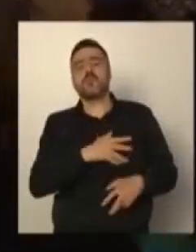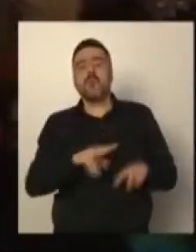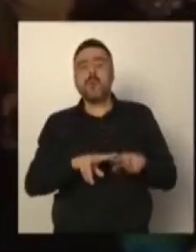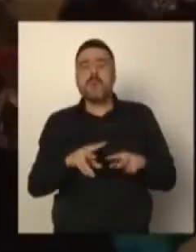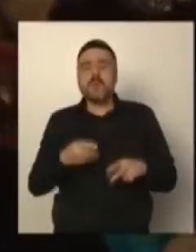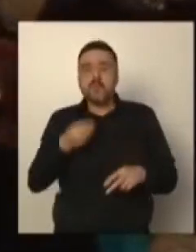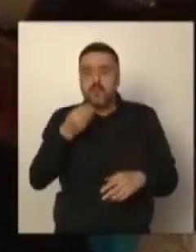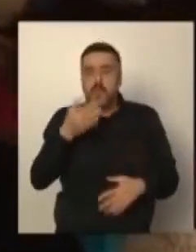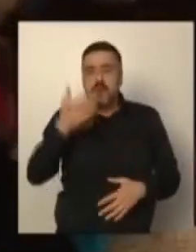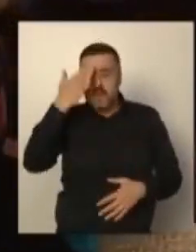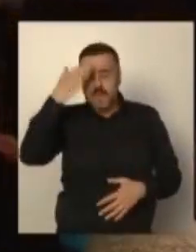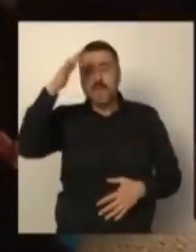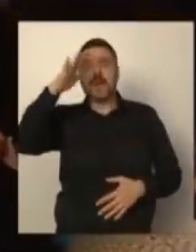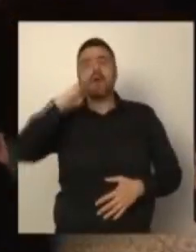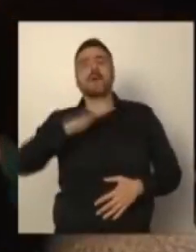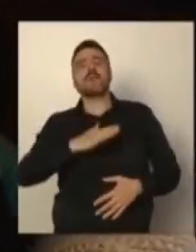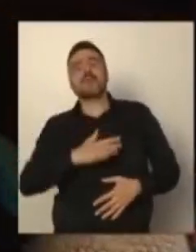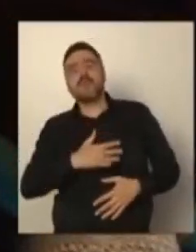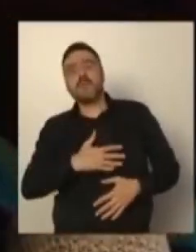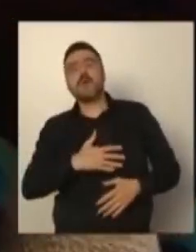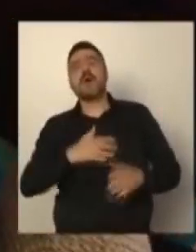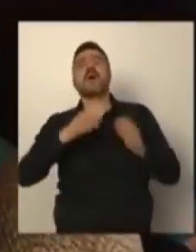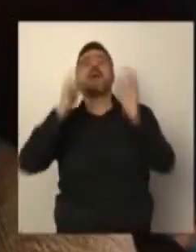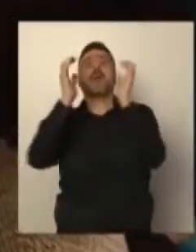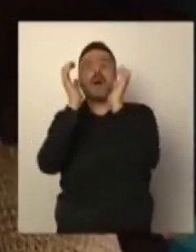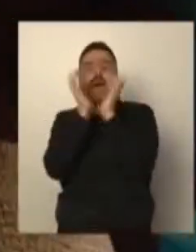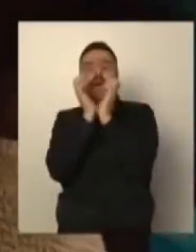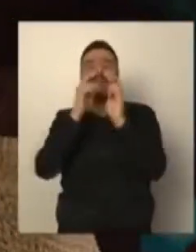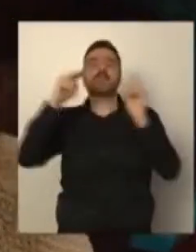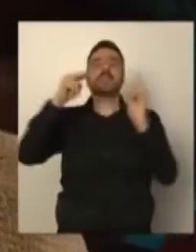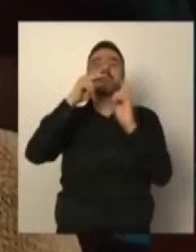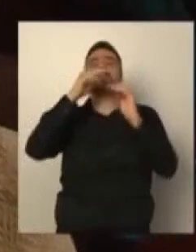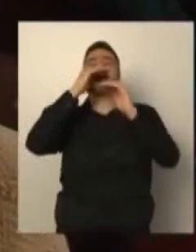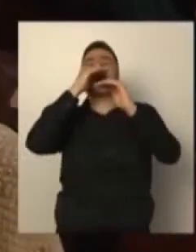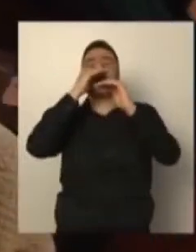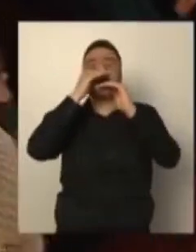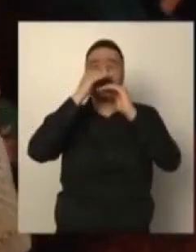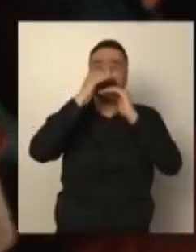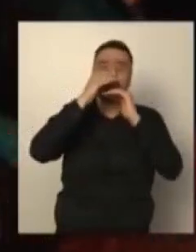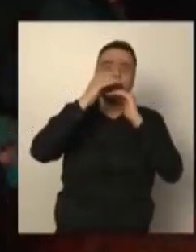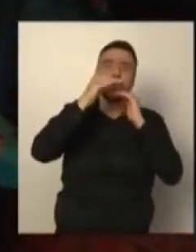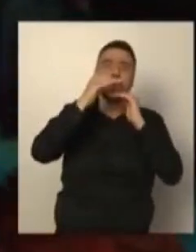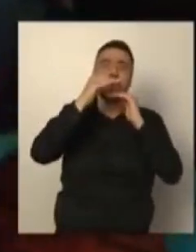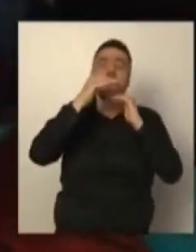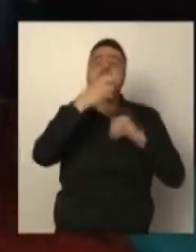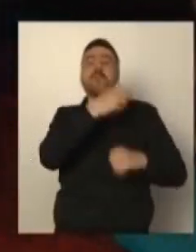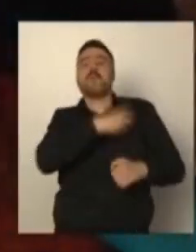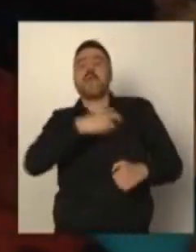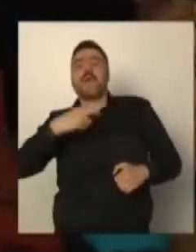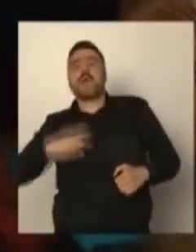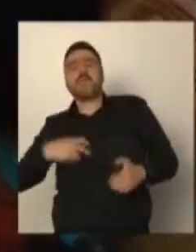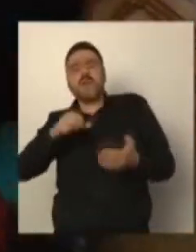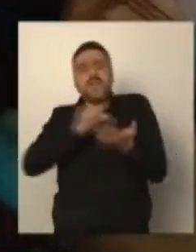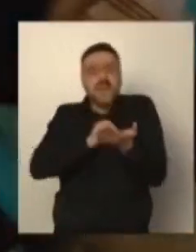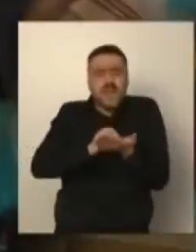Es-salatu vesselamu aleyke ya Seyyidel Evvelin vel Ahirin. Ve selamun ala cemii'il